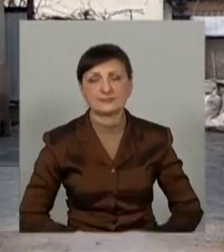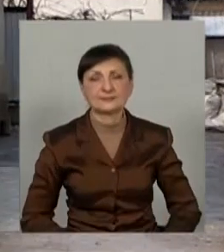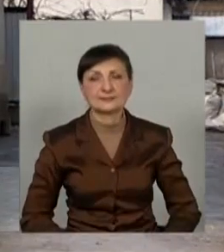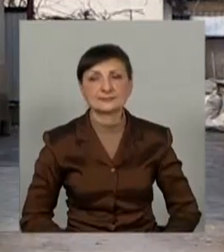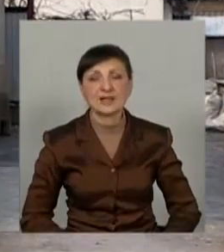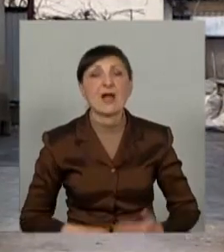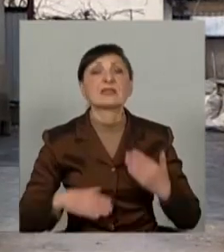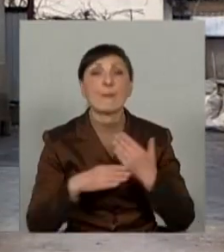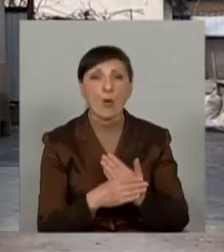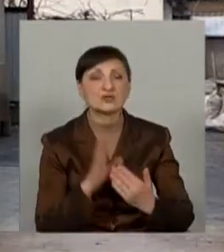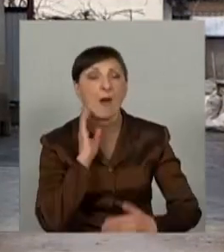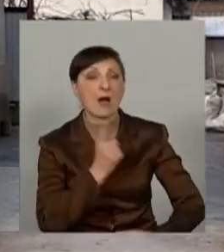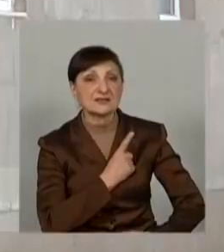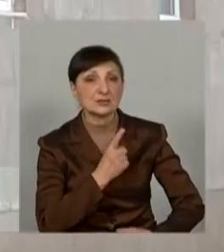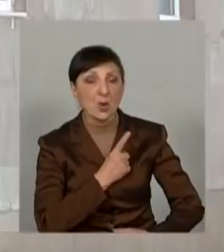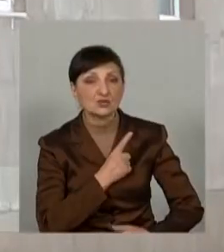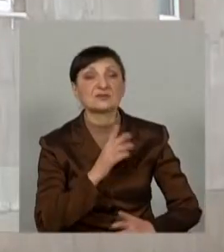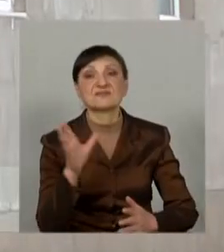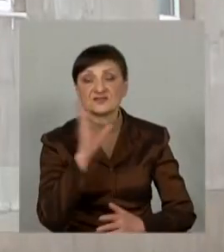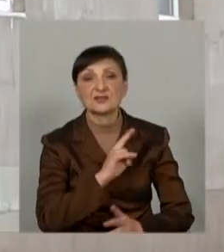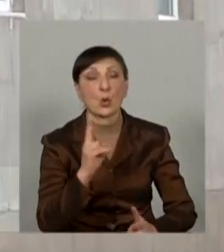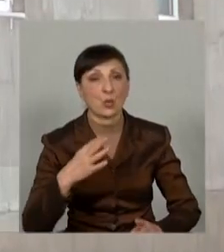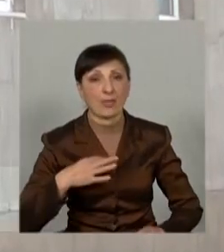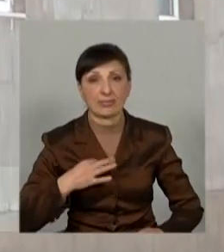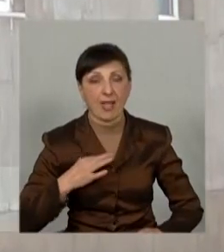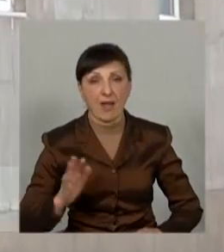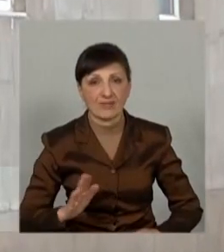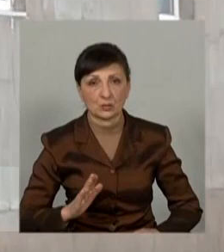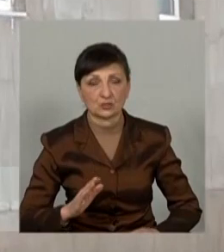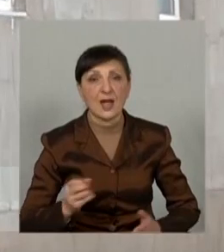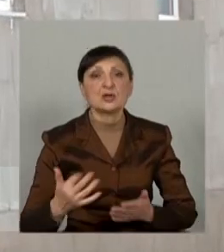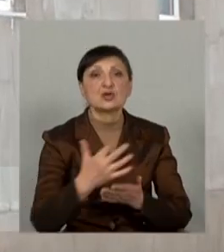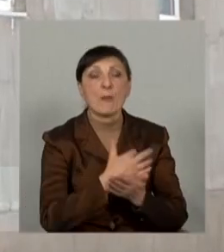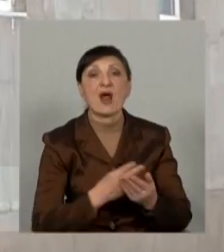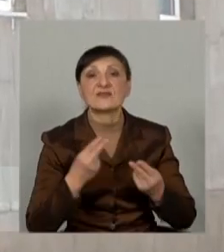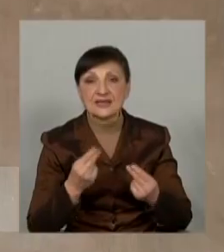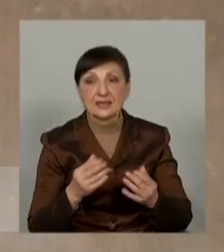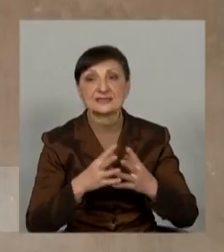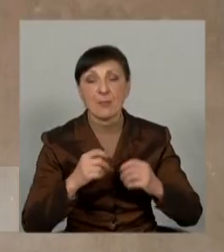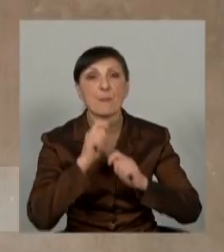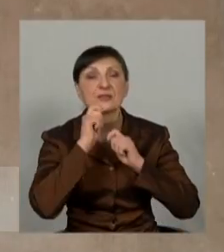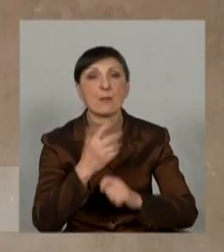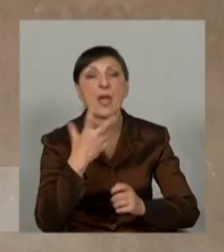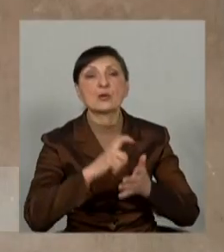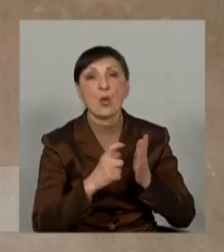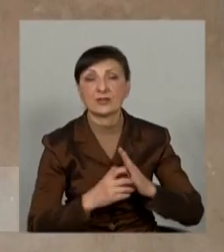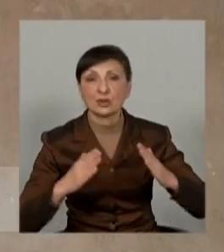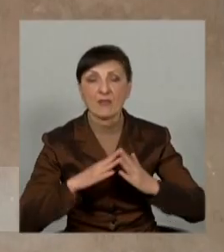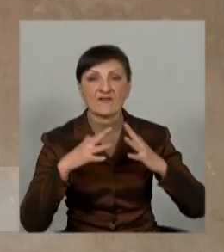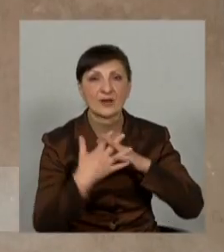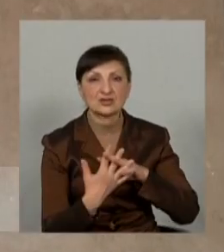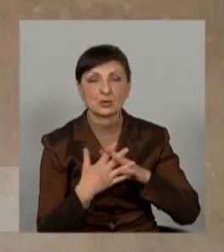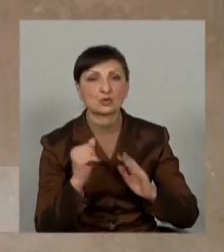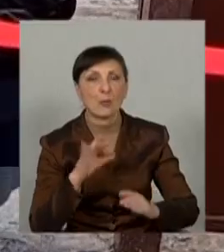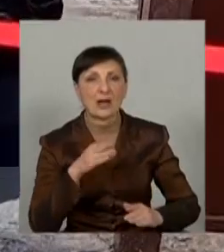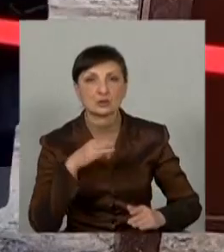На помощь матери-одиночке откликнулись все неравнодушные казахстанцы. Собрав нужную сумму, семье подарили 5-комнатный дом в поселке